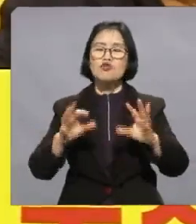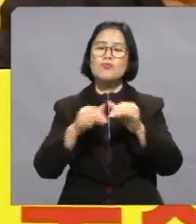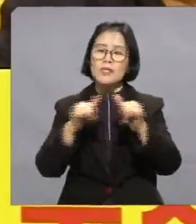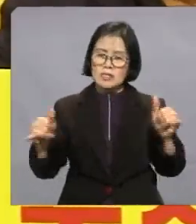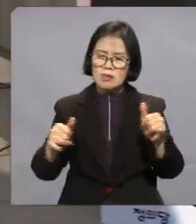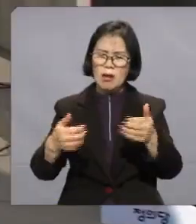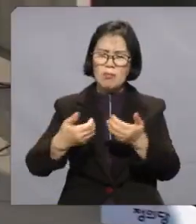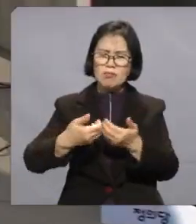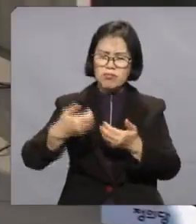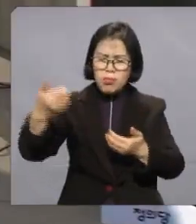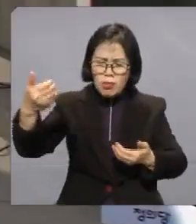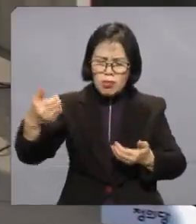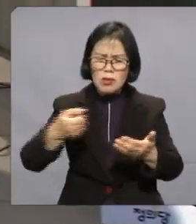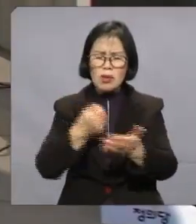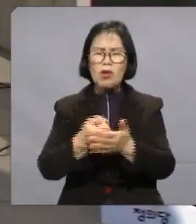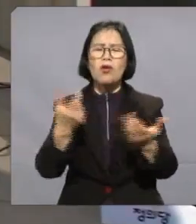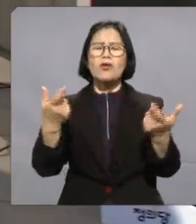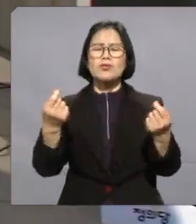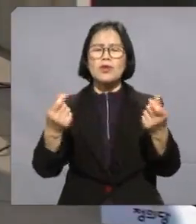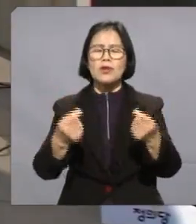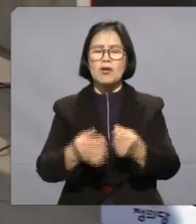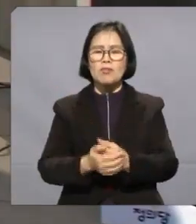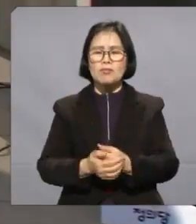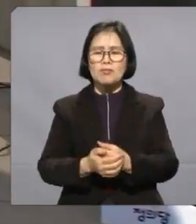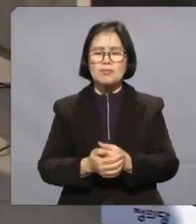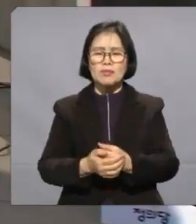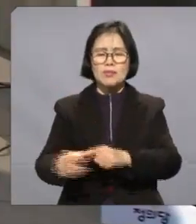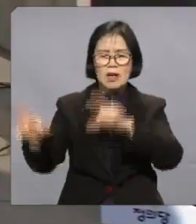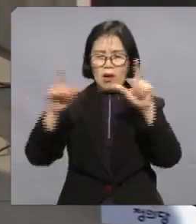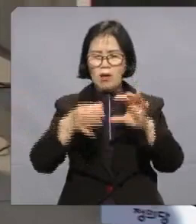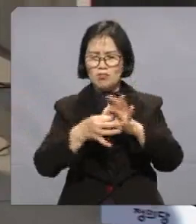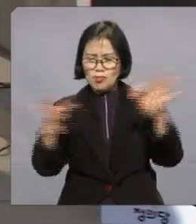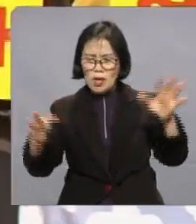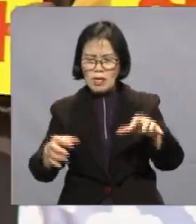국민들과 멀어지기에 작정한 듯 삶과 무관한